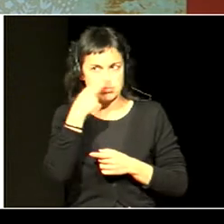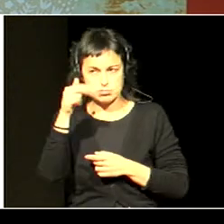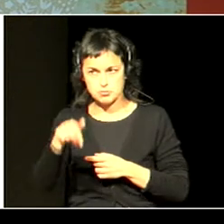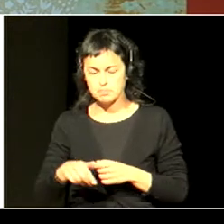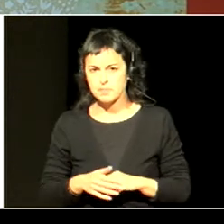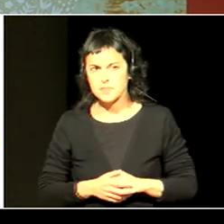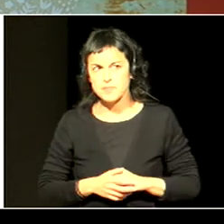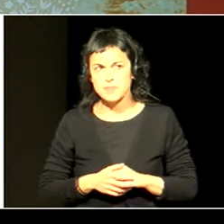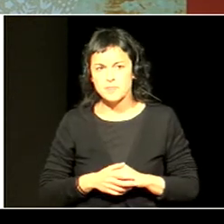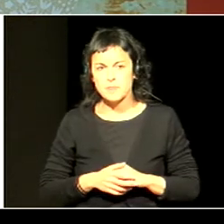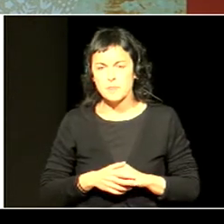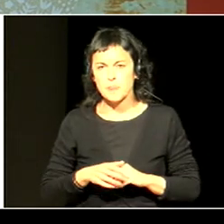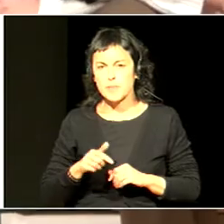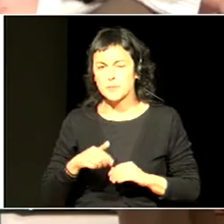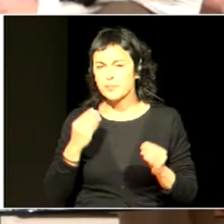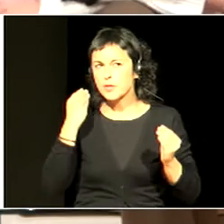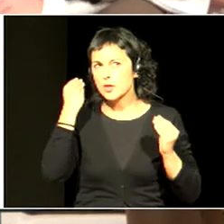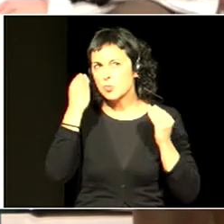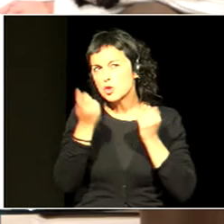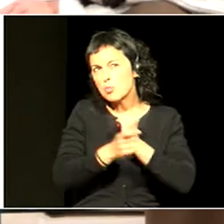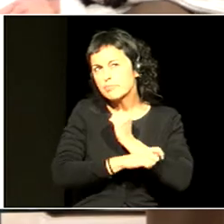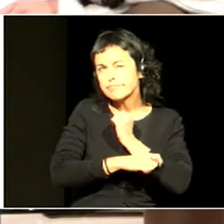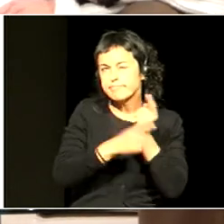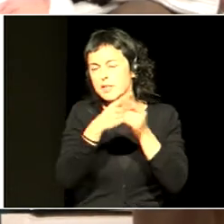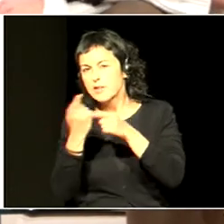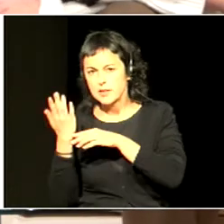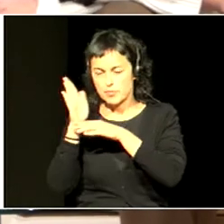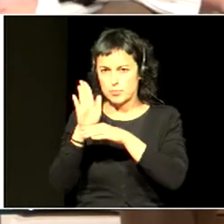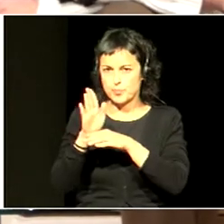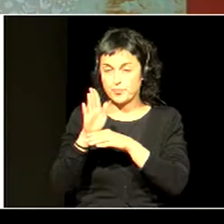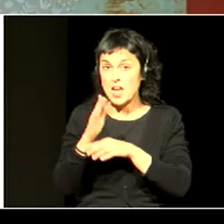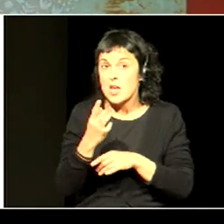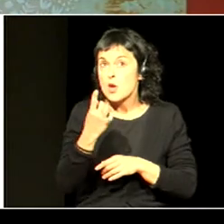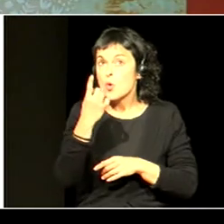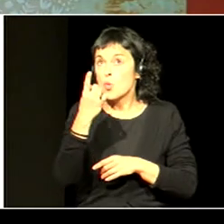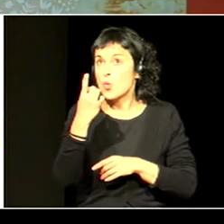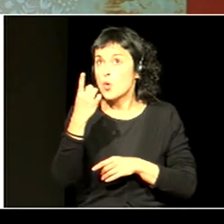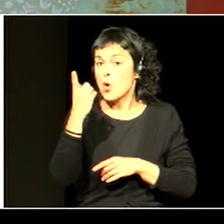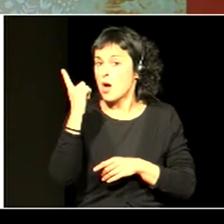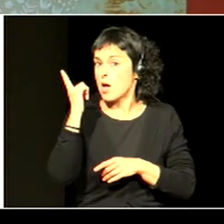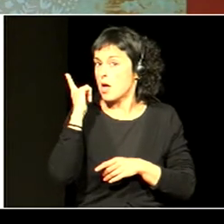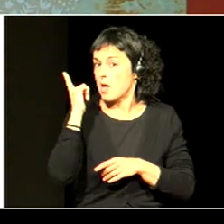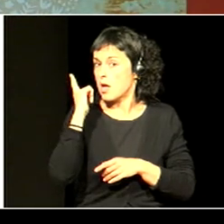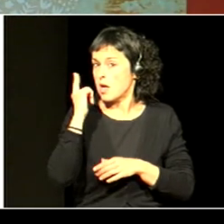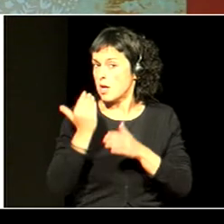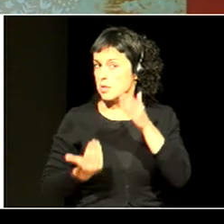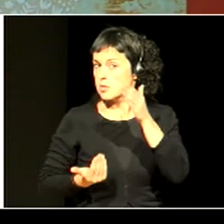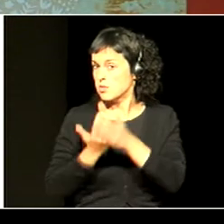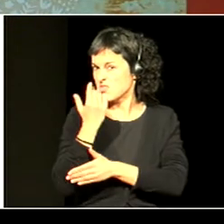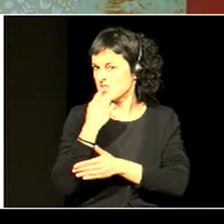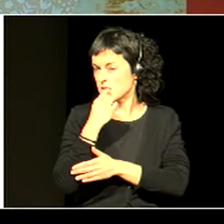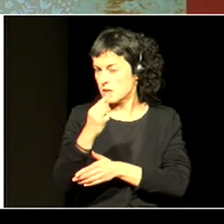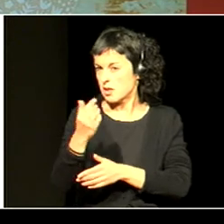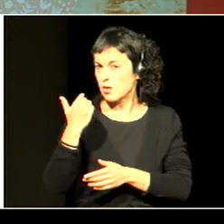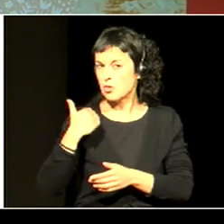uste dut, klabe desberdinak emon dira zela, eta bata, atzoko jardunaldi zan esan zana, ez da,